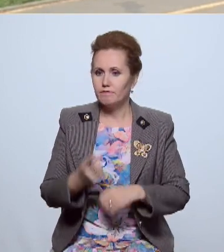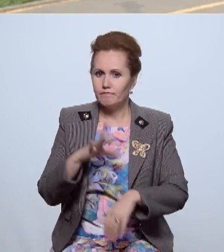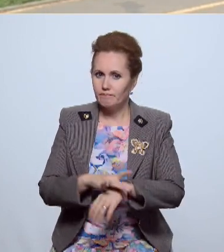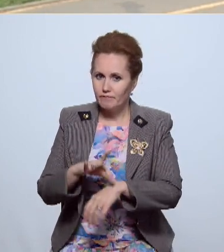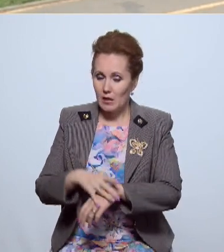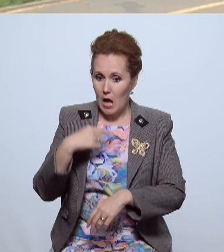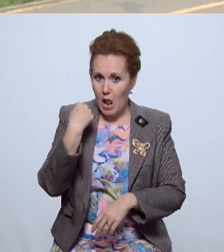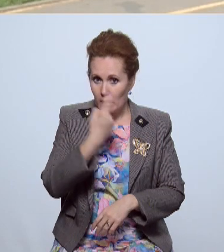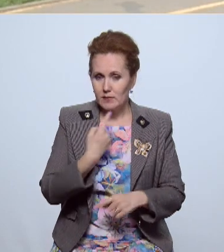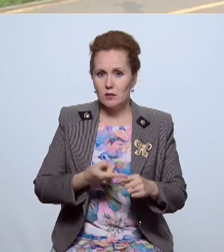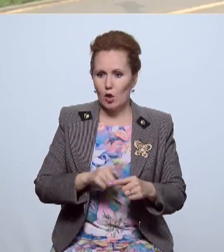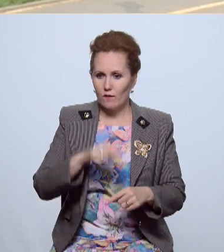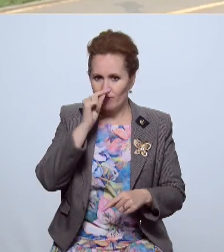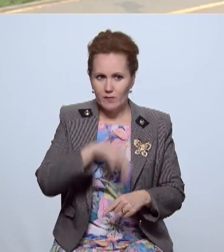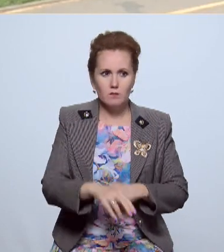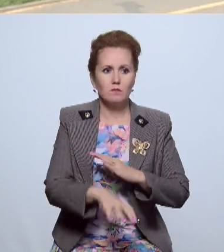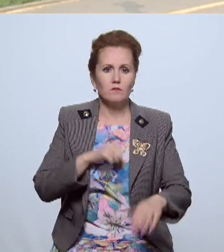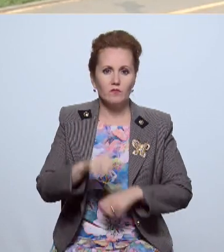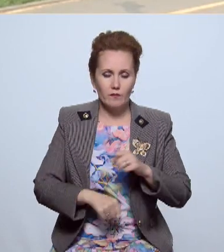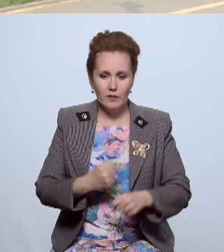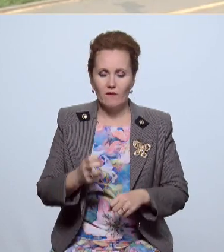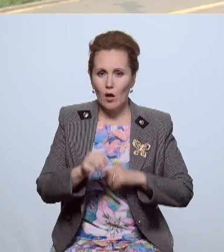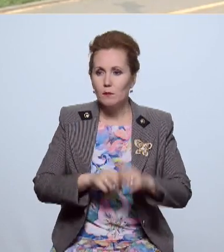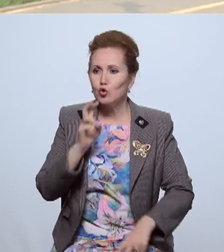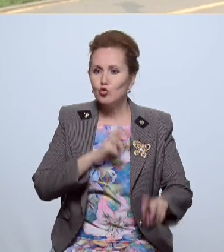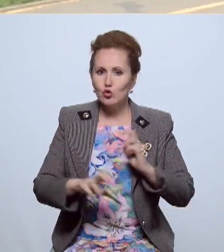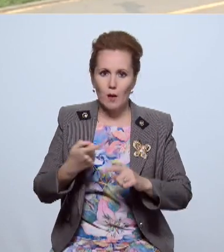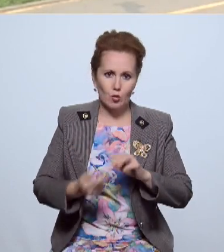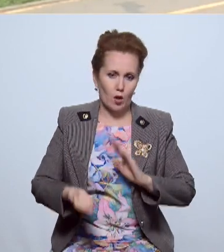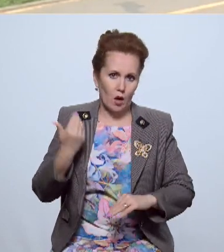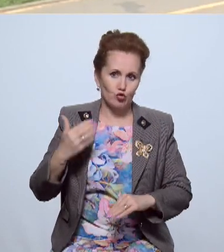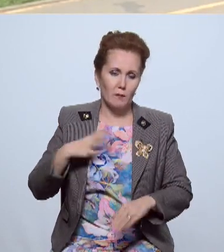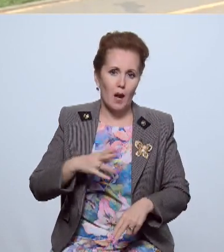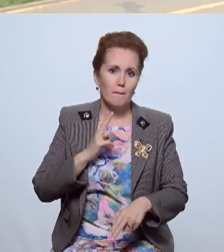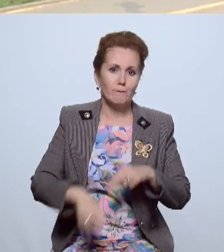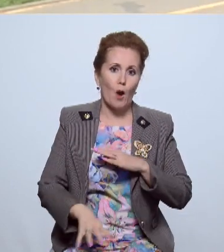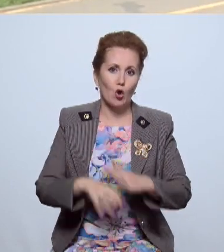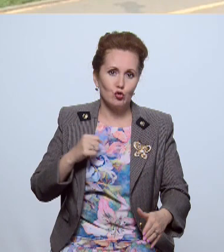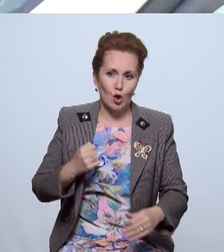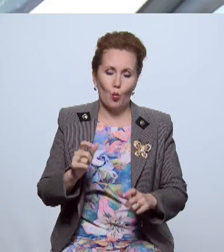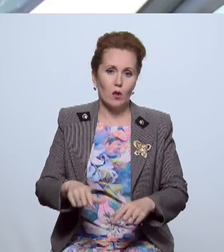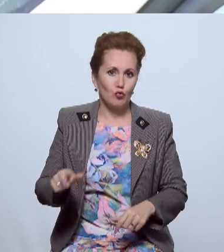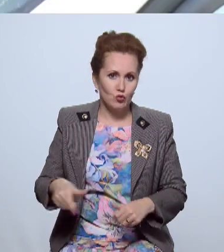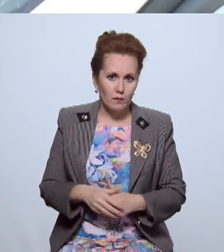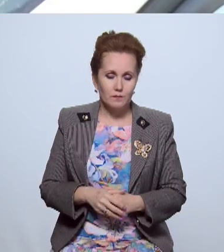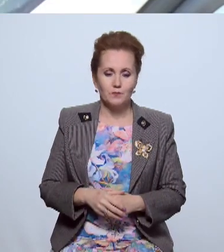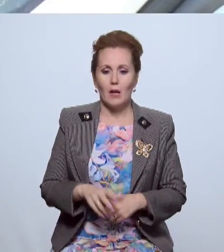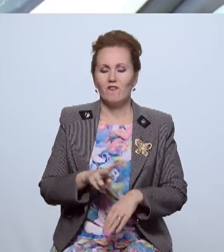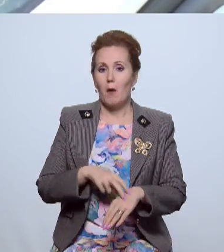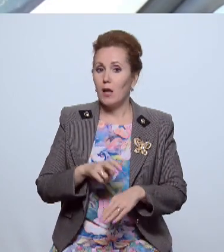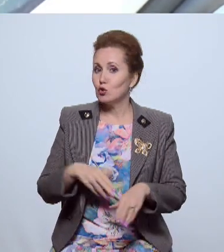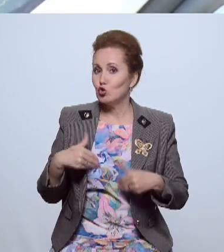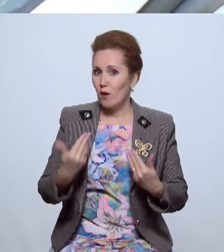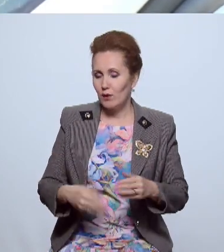лиц, причастных к краже велосипедов, либо сами велосипеды, которые раньше были похищены у граждан. В полиции